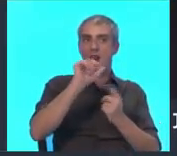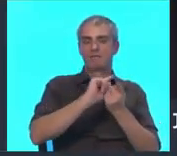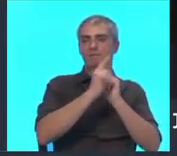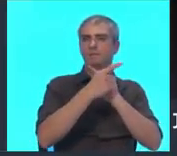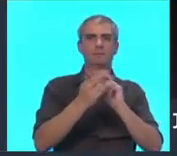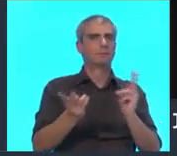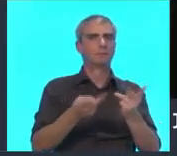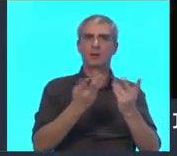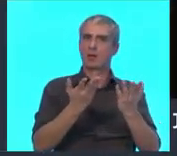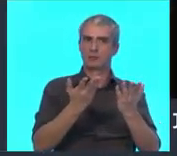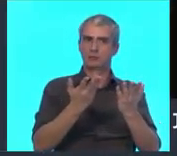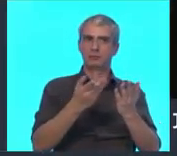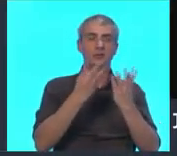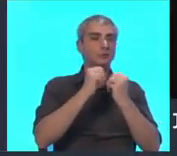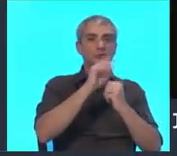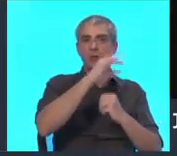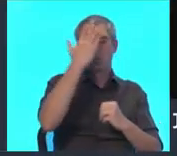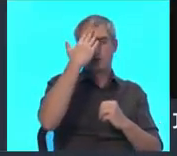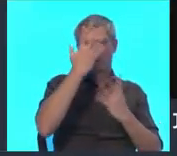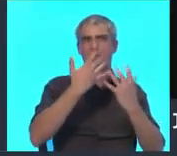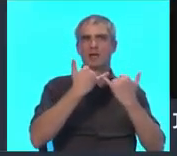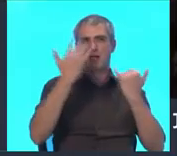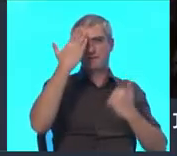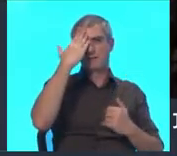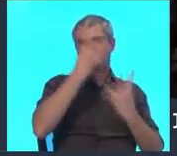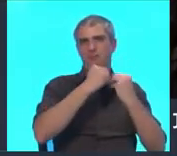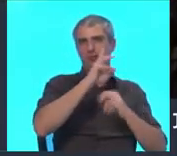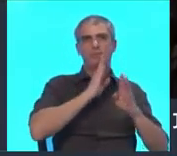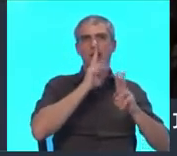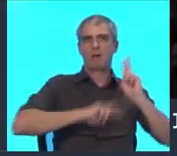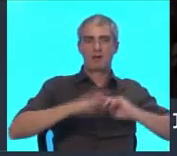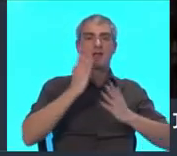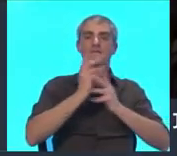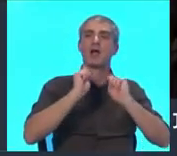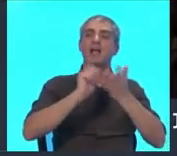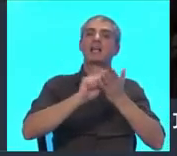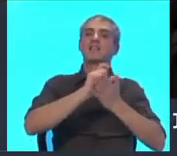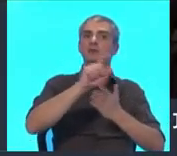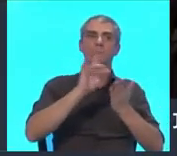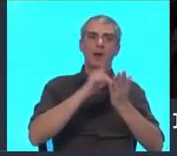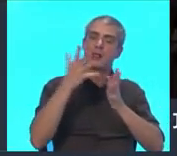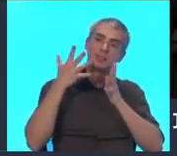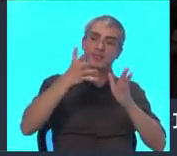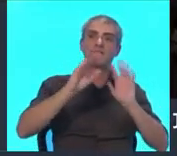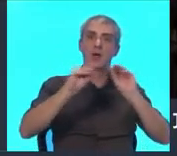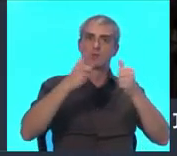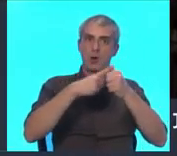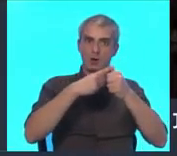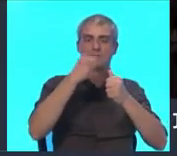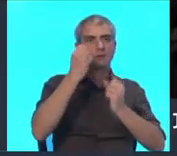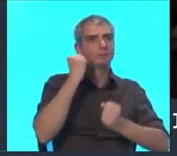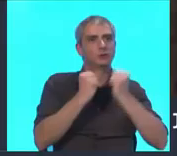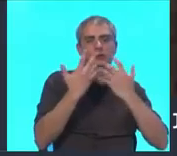בקלות. המשפחה שלה מוכרת לשירותי הרווחה, הוגש נגדה כתב אישום בעקבות תקיפת מורה, והיא מתקשה